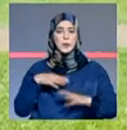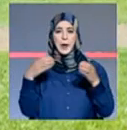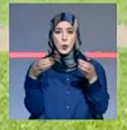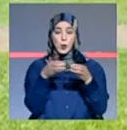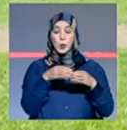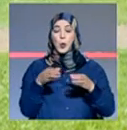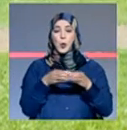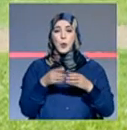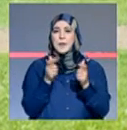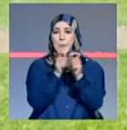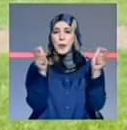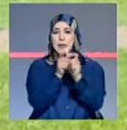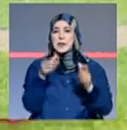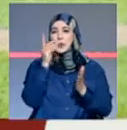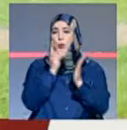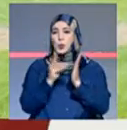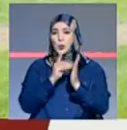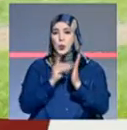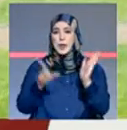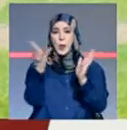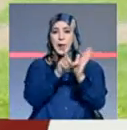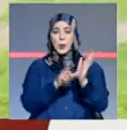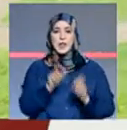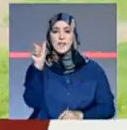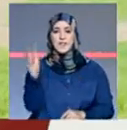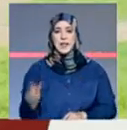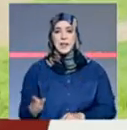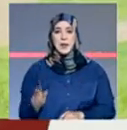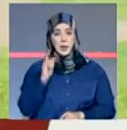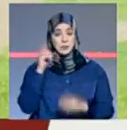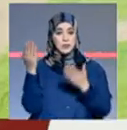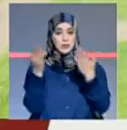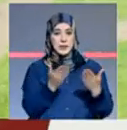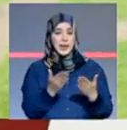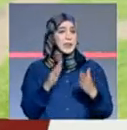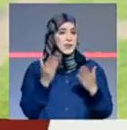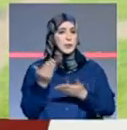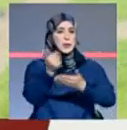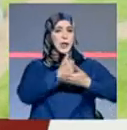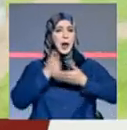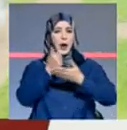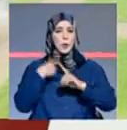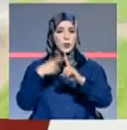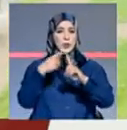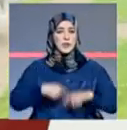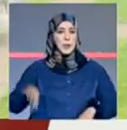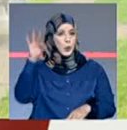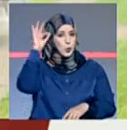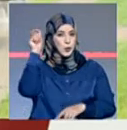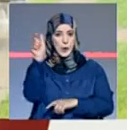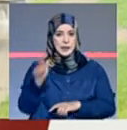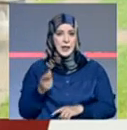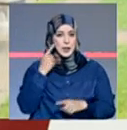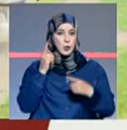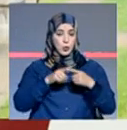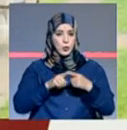ممثل مؤسسات دستورية وقانونية في إيطاليا يأتي تطويرا للتعاون الثنائي بين البلدين، وتجسيدا